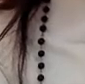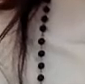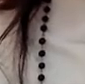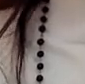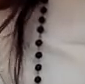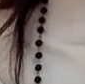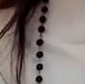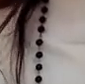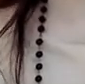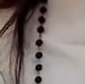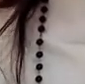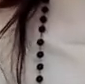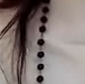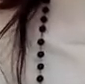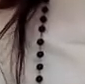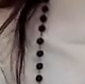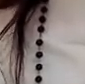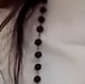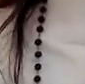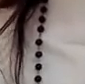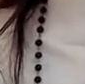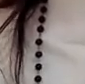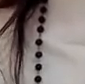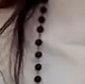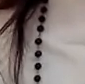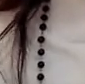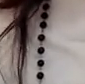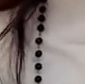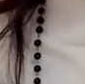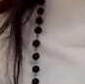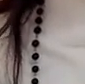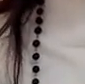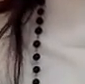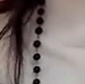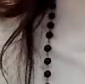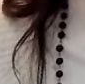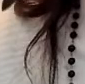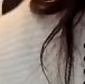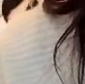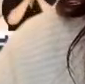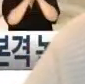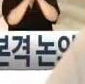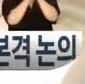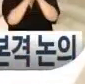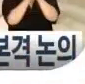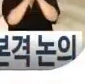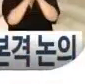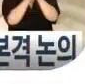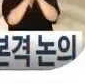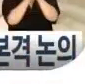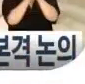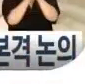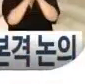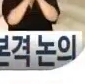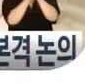많이 하신 분들이 많았어요. 20대 중반만 해도. 자, 조금 더 가볼게요. 90년 하다가